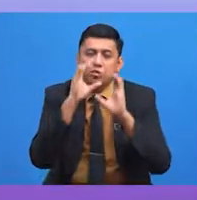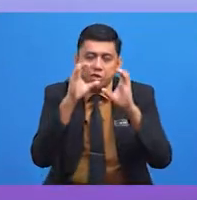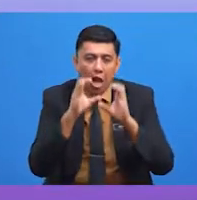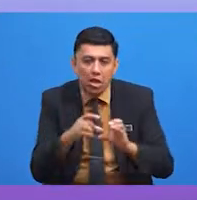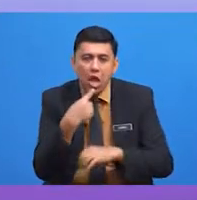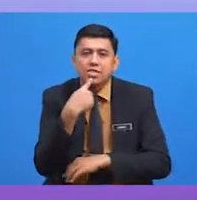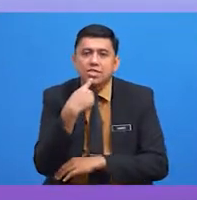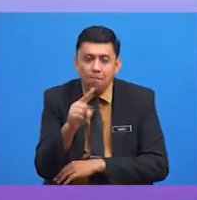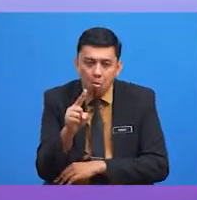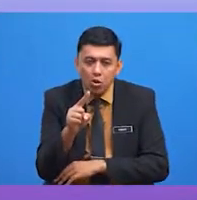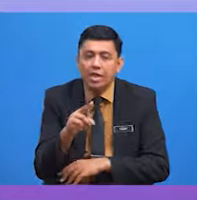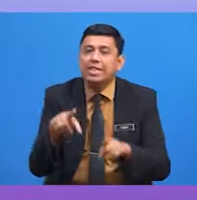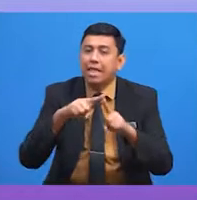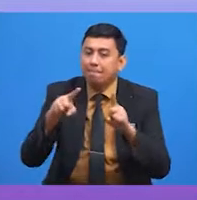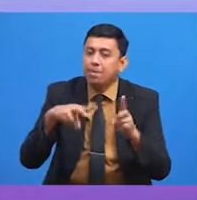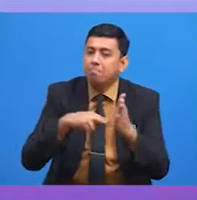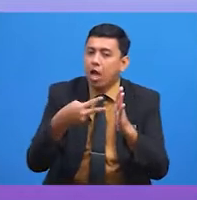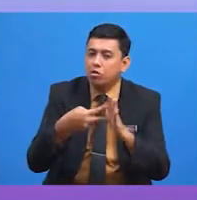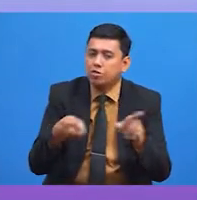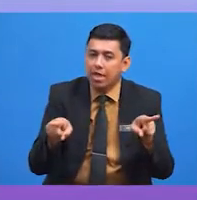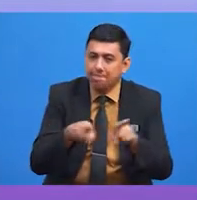Mu mari mana?